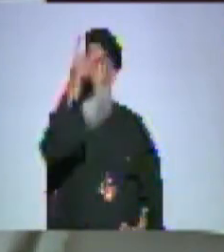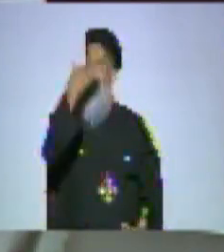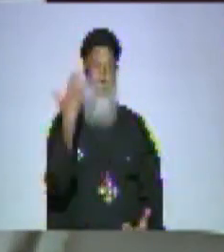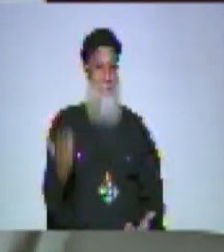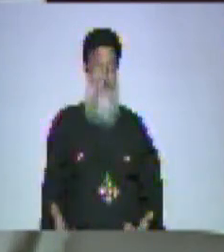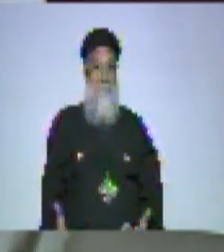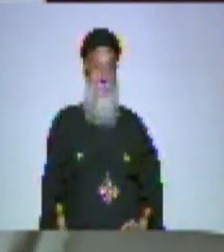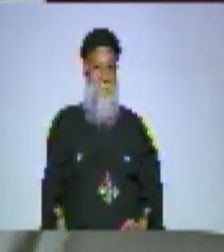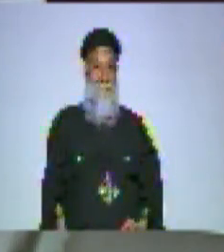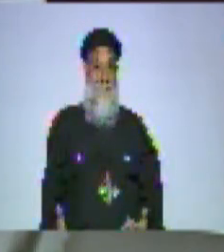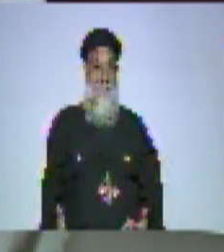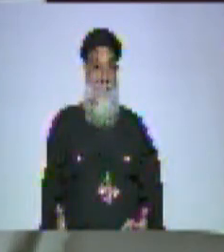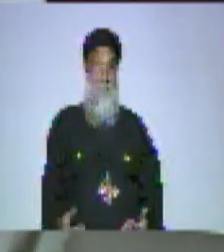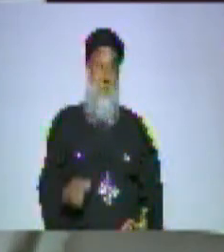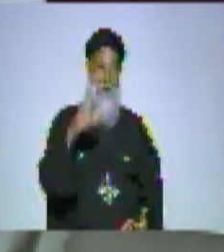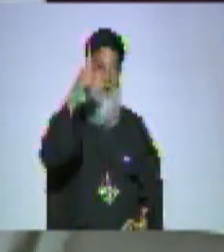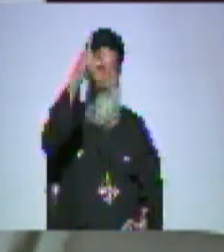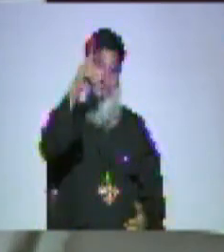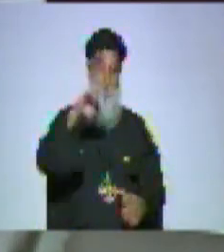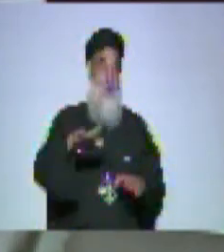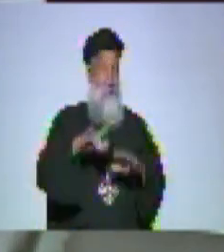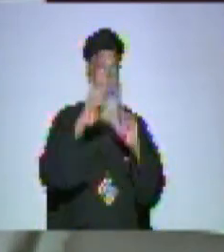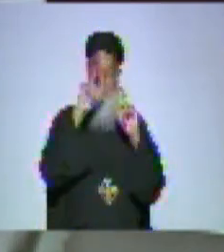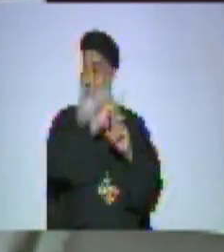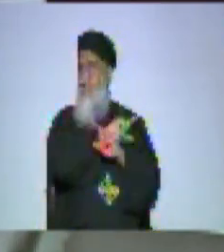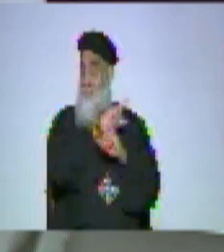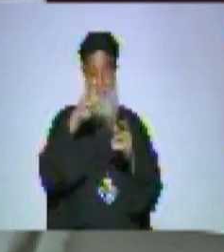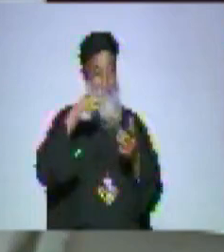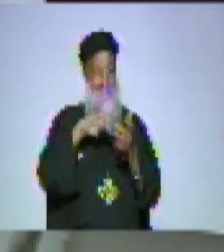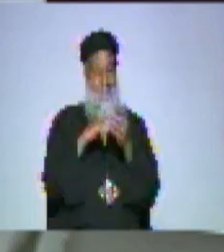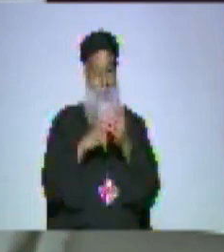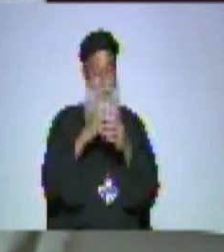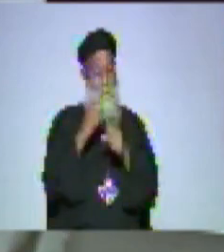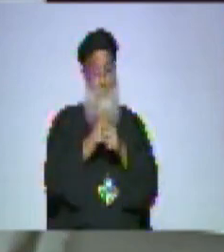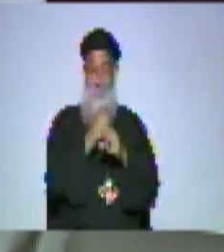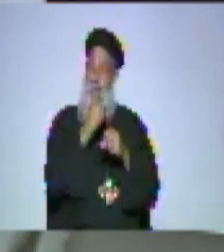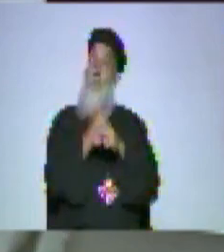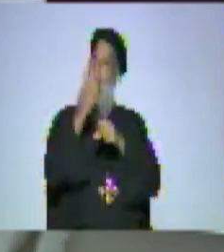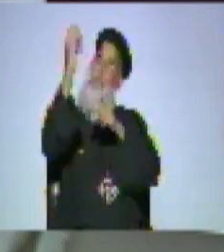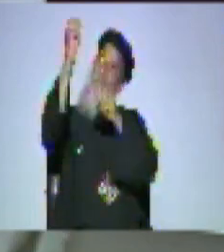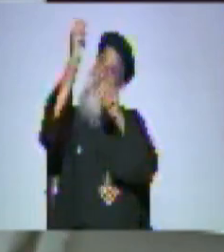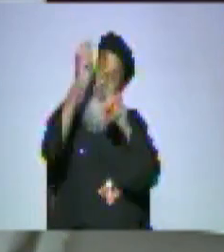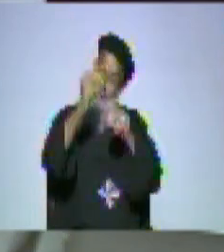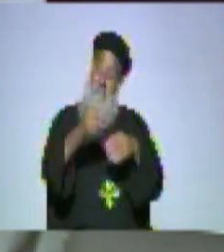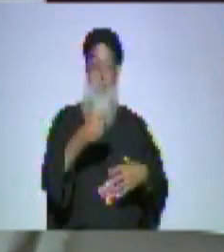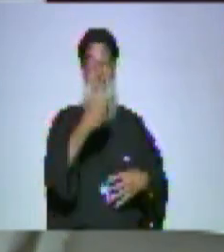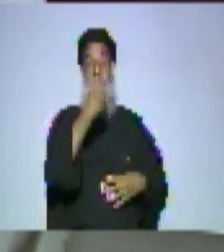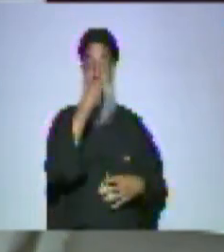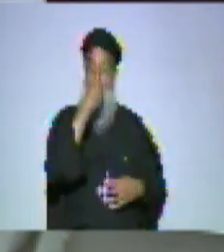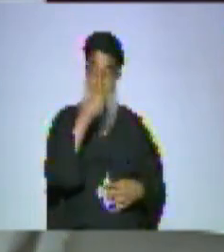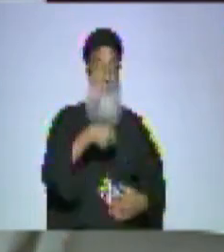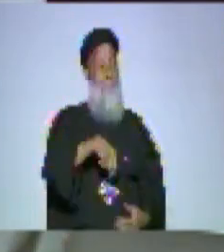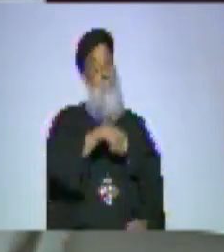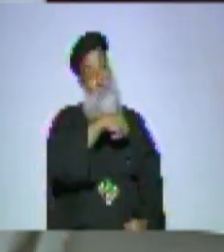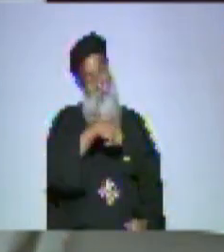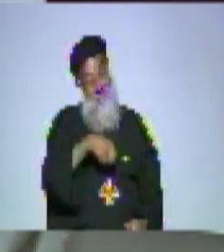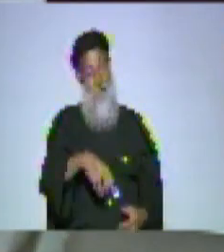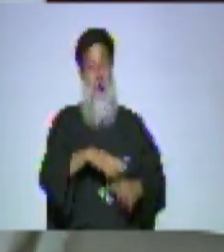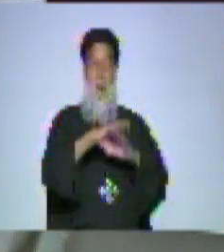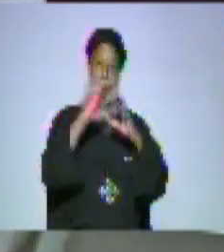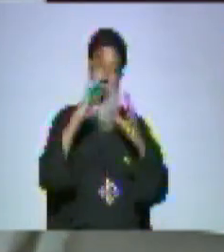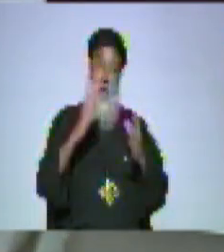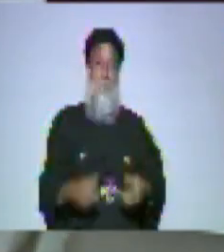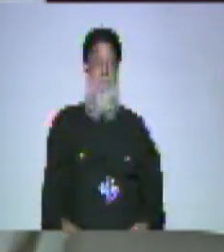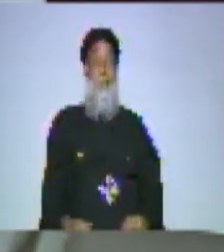الله ربنا مش بيعامل الناس باعملها بيديهم كل ما ياخذه